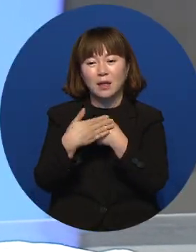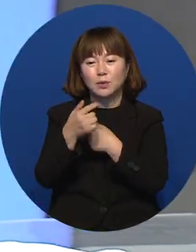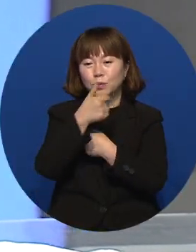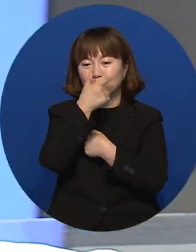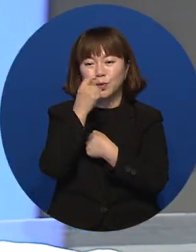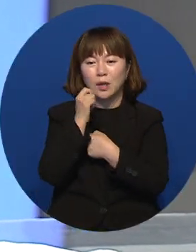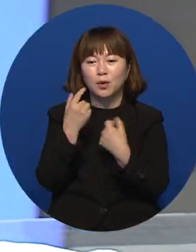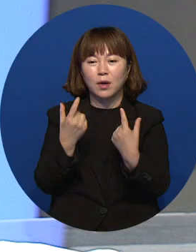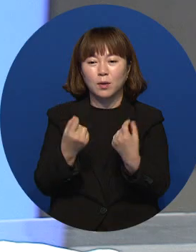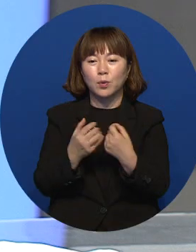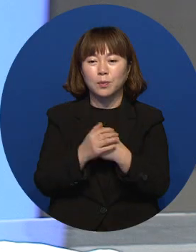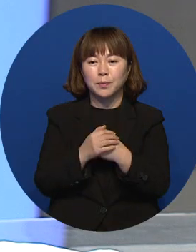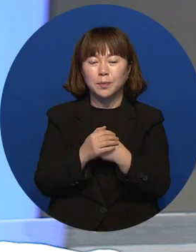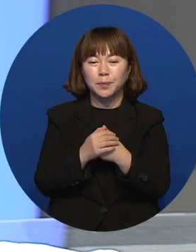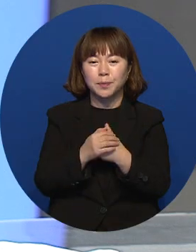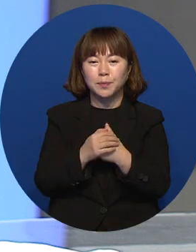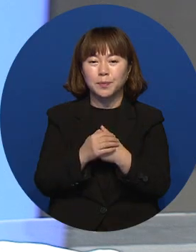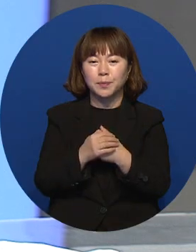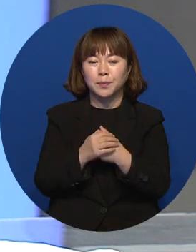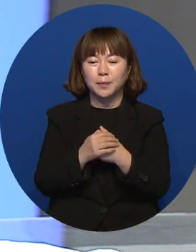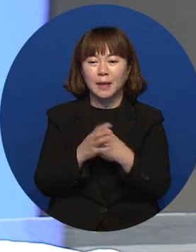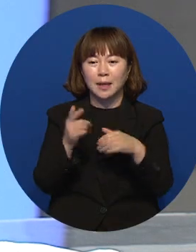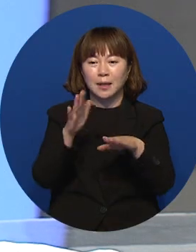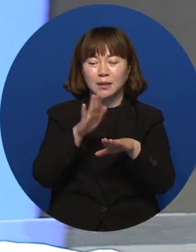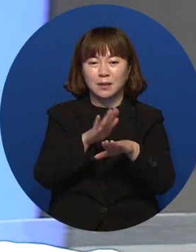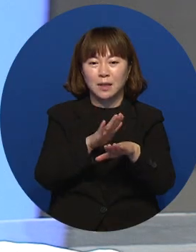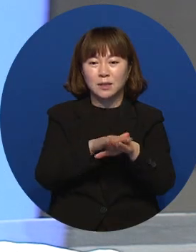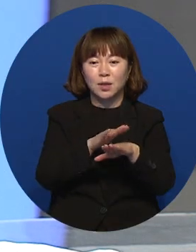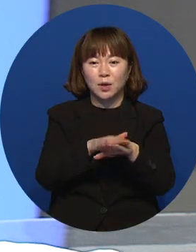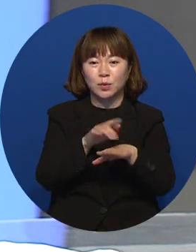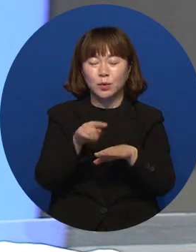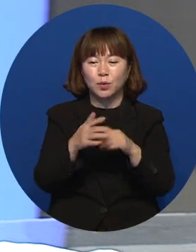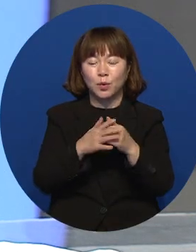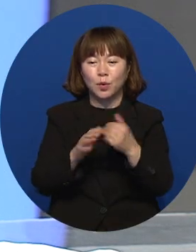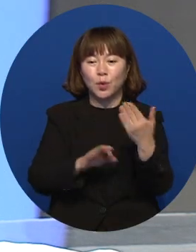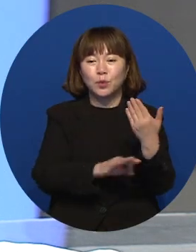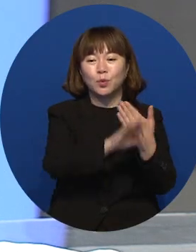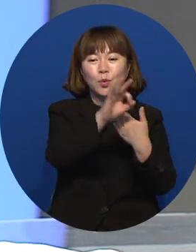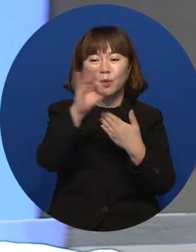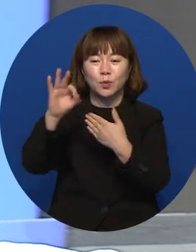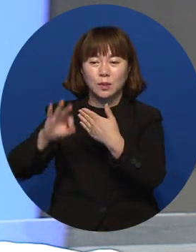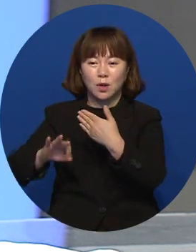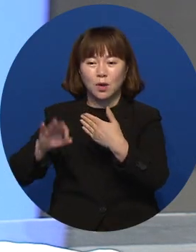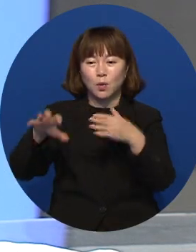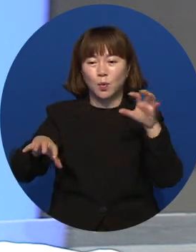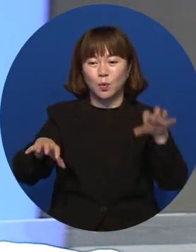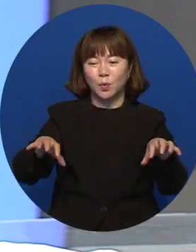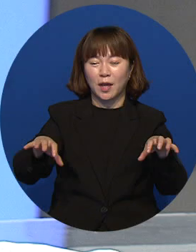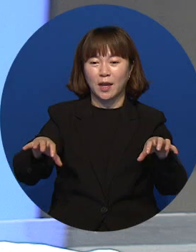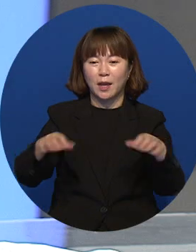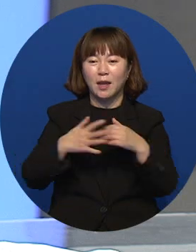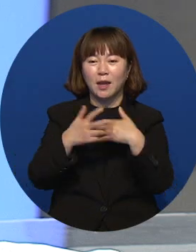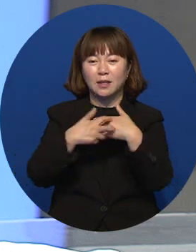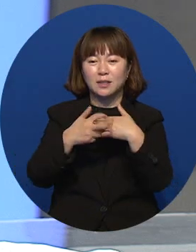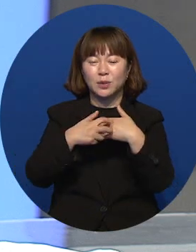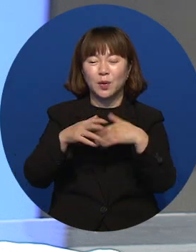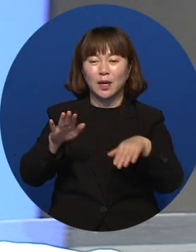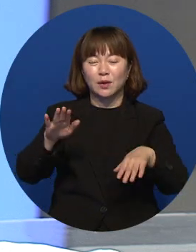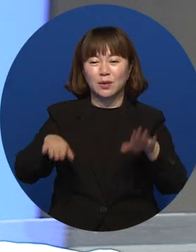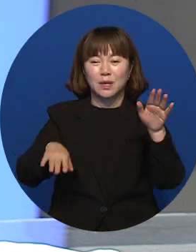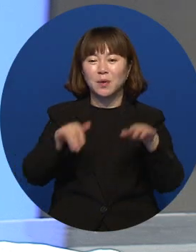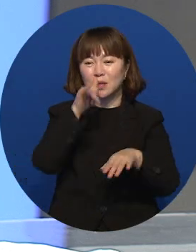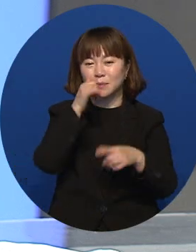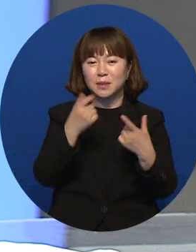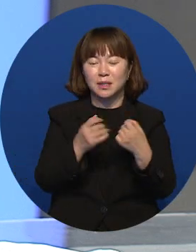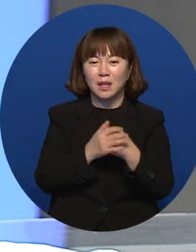하나는 그 좀 이 대전도 동서 간의 그 의료 격차가 좀 있는데 이럴때 수록 좀 저그 취약계층에 좀